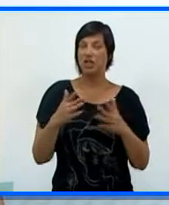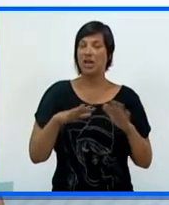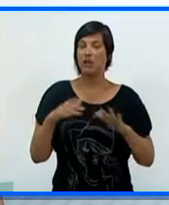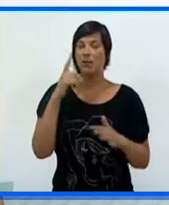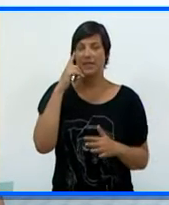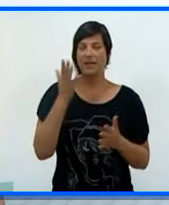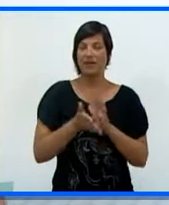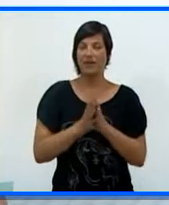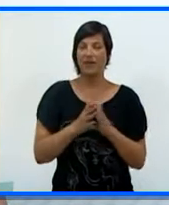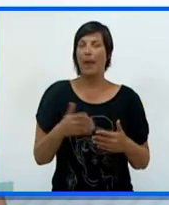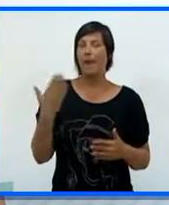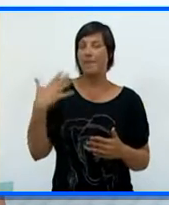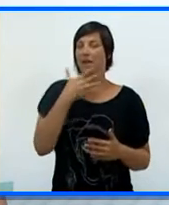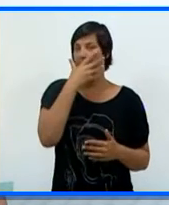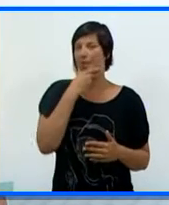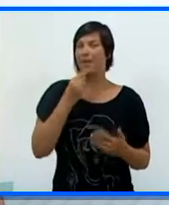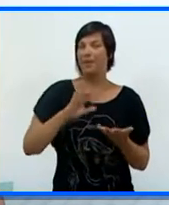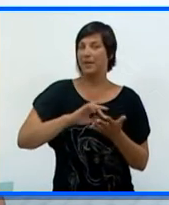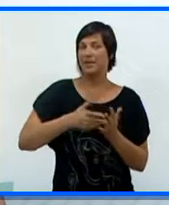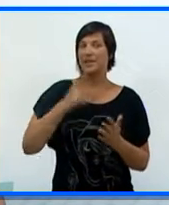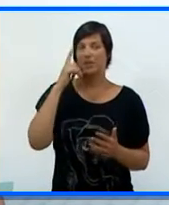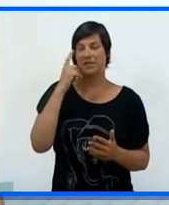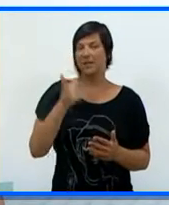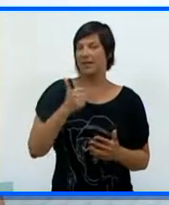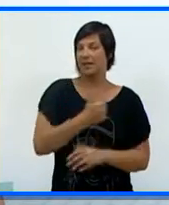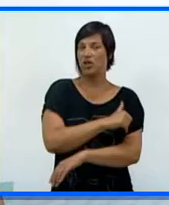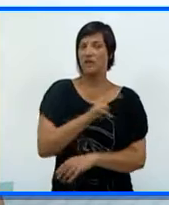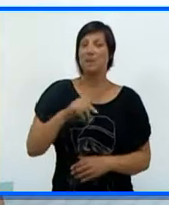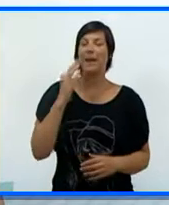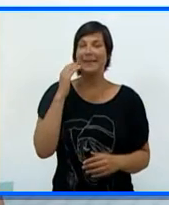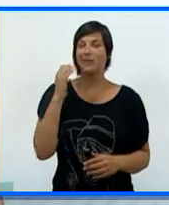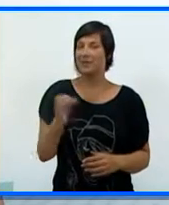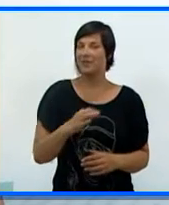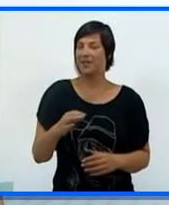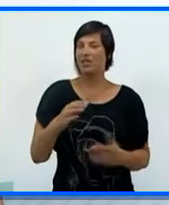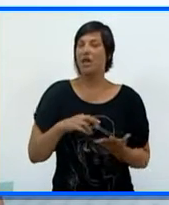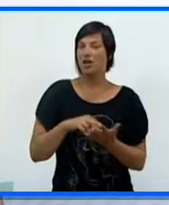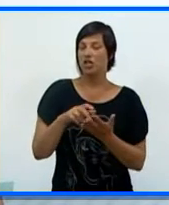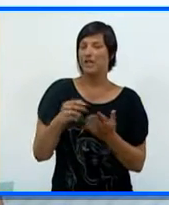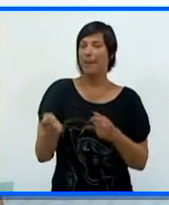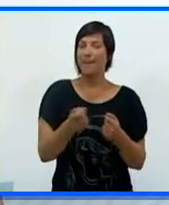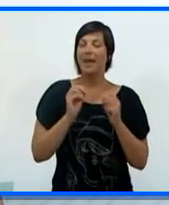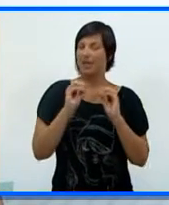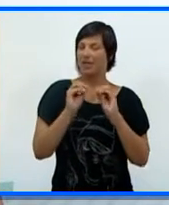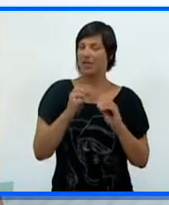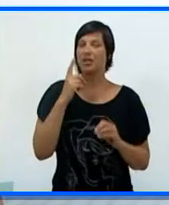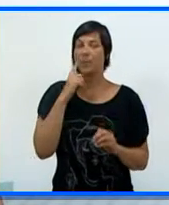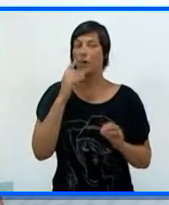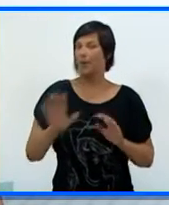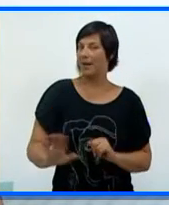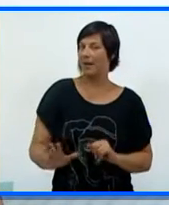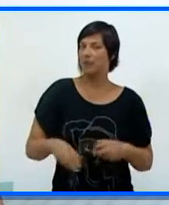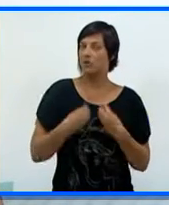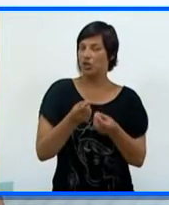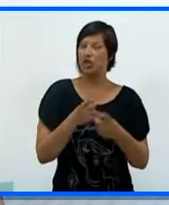ljudi zna. Bilo bi lijepo da svak to zna. Jedne godine smo imali tetu iz vrtića koja je išla s nama na tečaj i onda ona probala